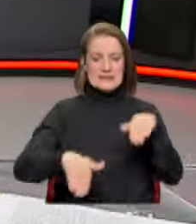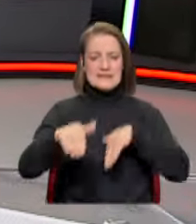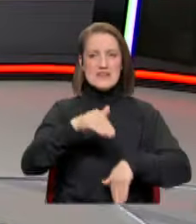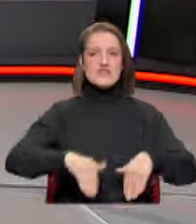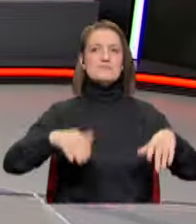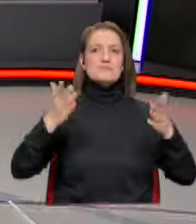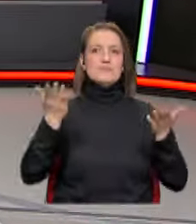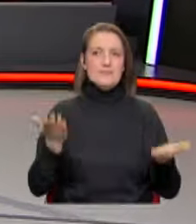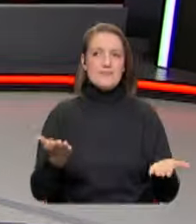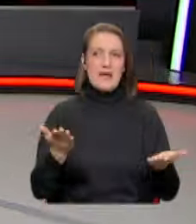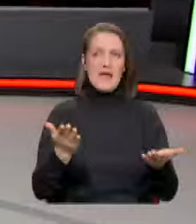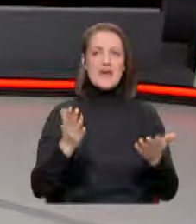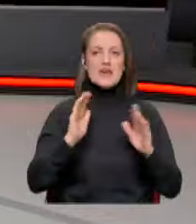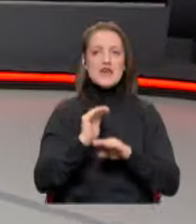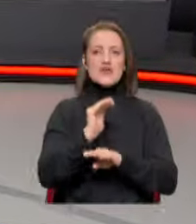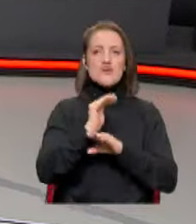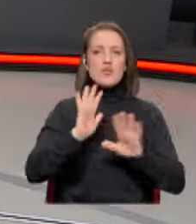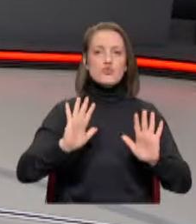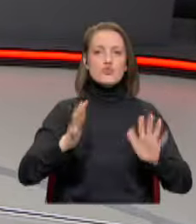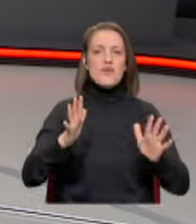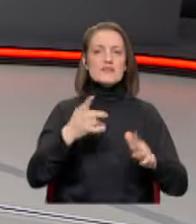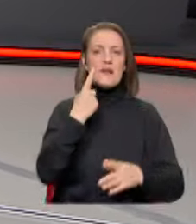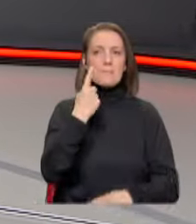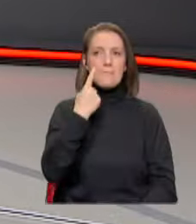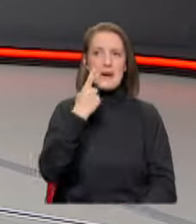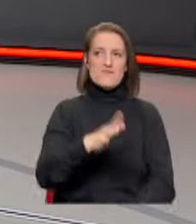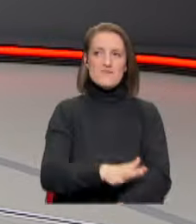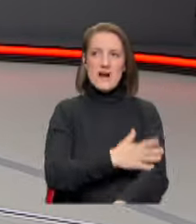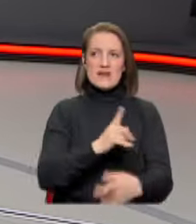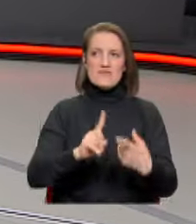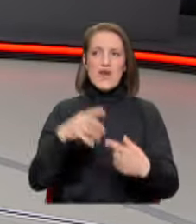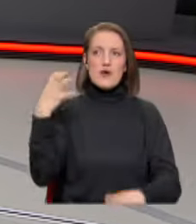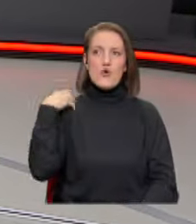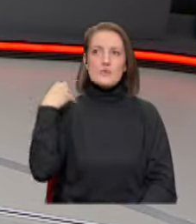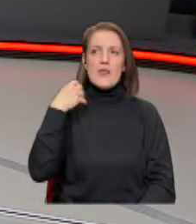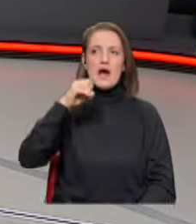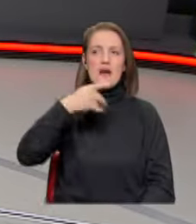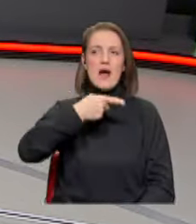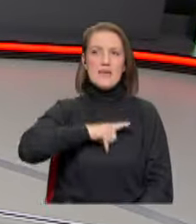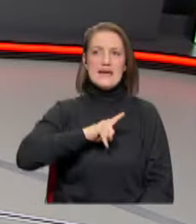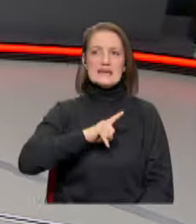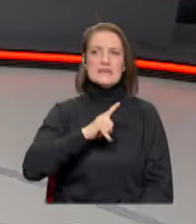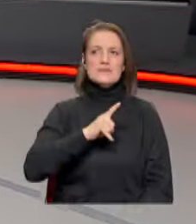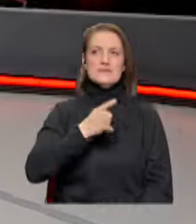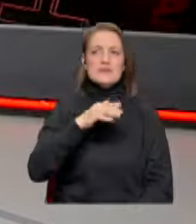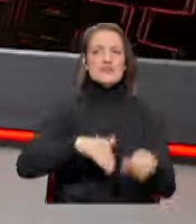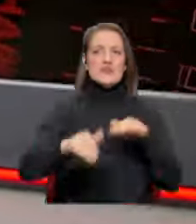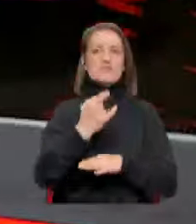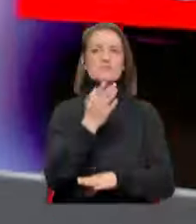halinde yaşanan acayiplikler birine bakalım Vali ve komutan AK Partili adayın seçim